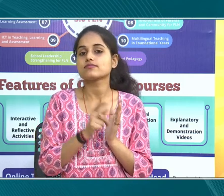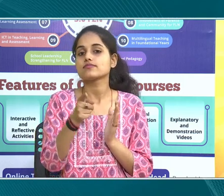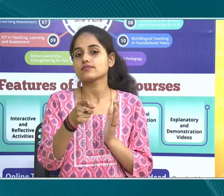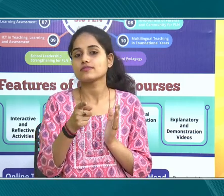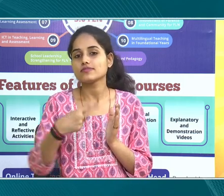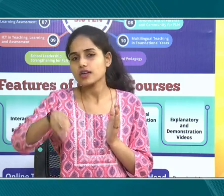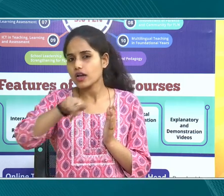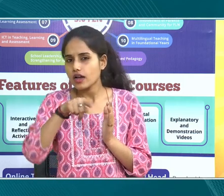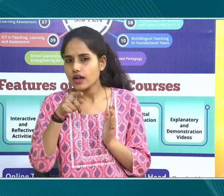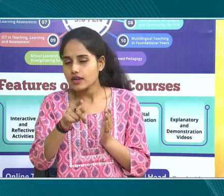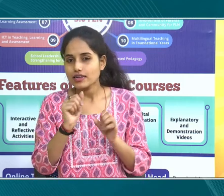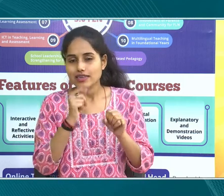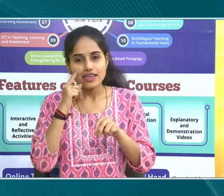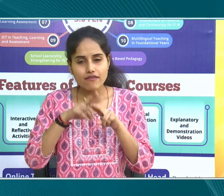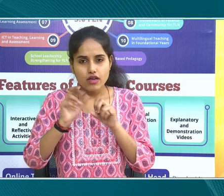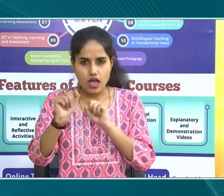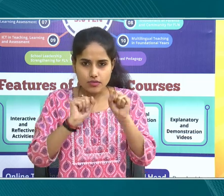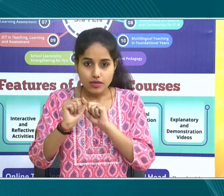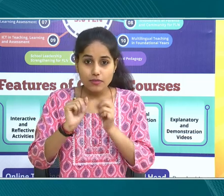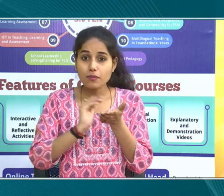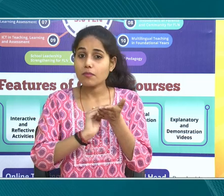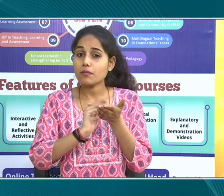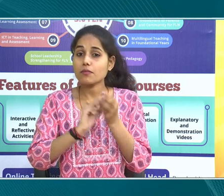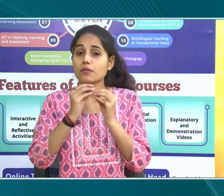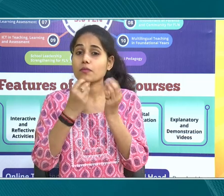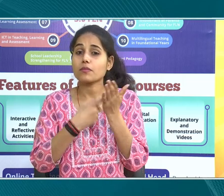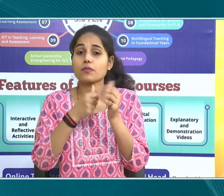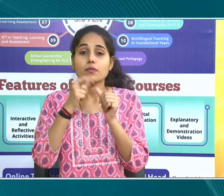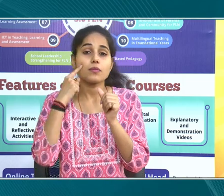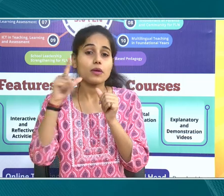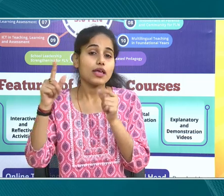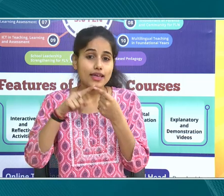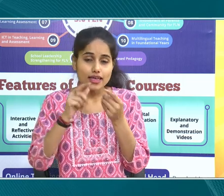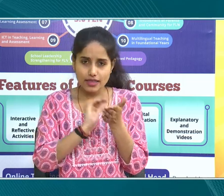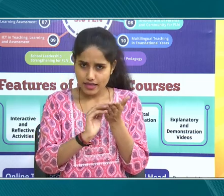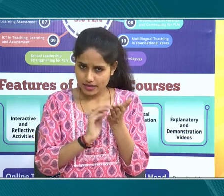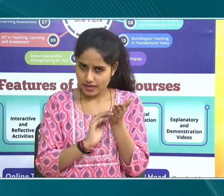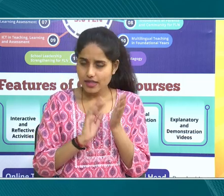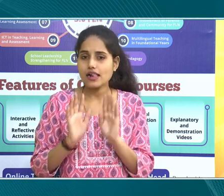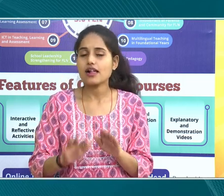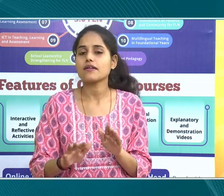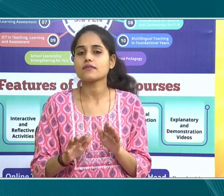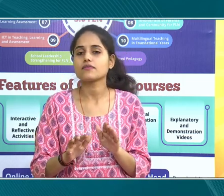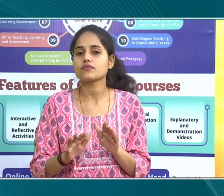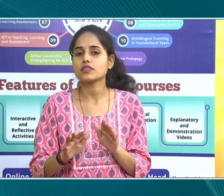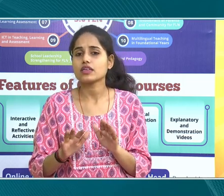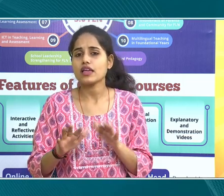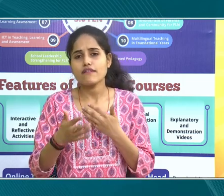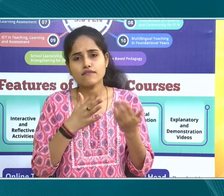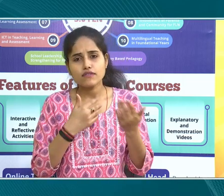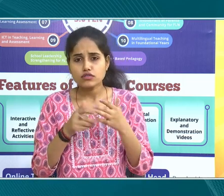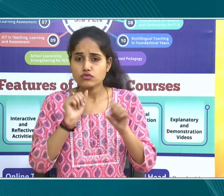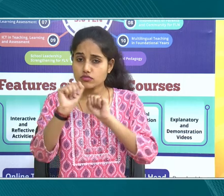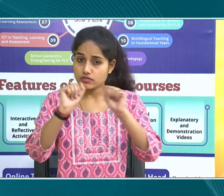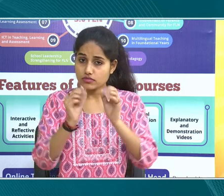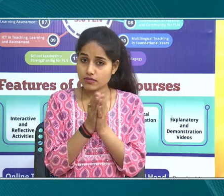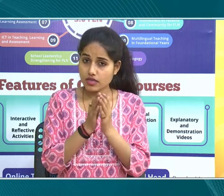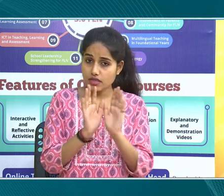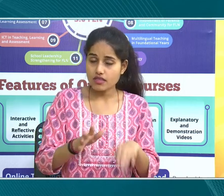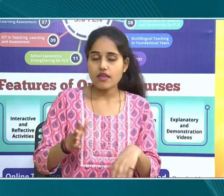उनके पास जैसे ब्रेल में लिखने के लिए इंस्ट्रूमेंट है तो वो ले ले या फिर उनके पास ट्रेलर फ्रेम है तो वो ले लें